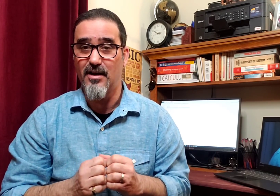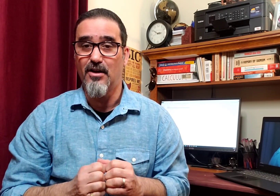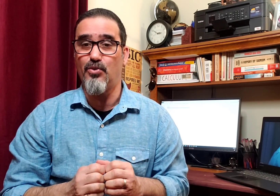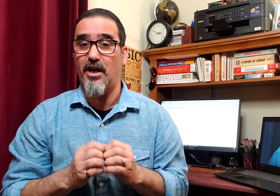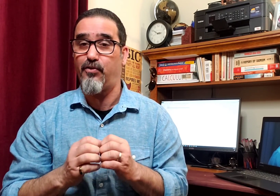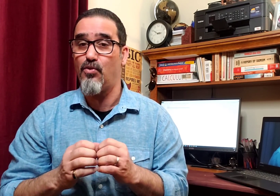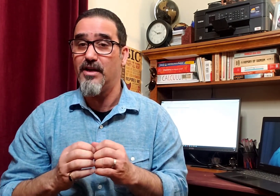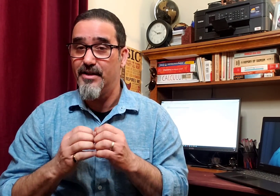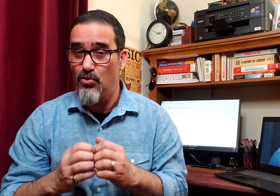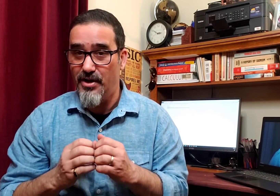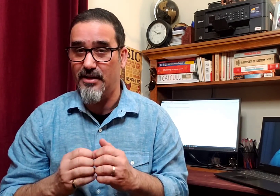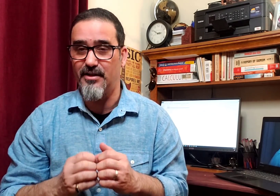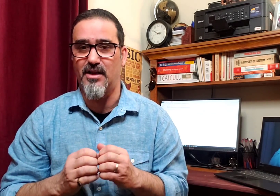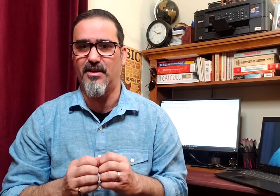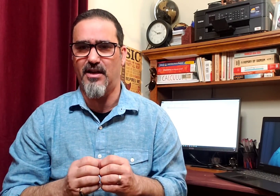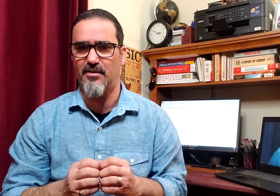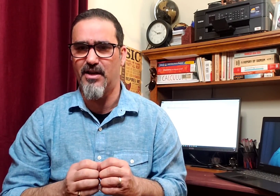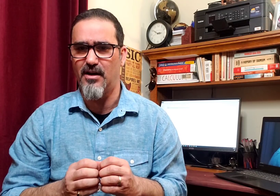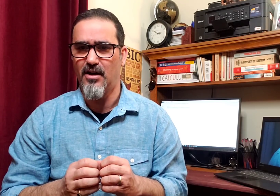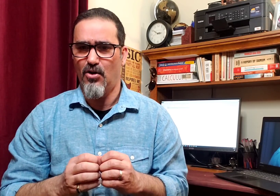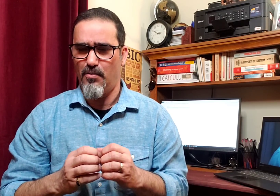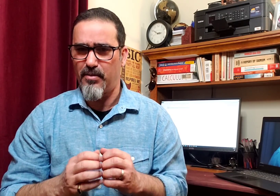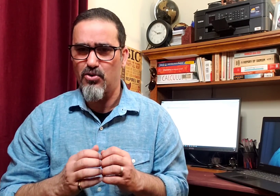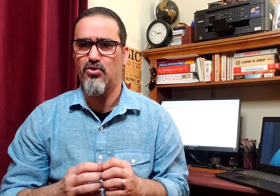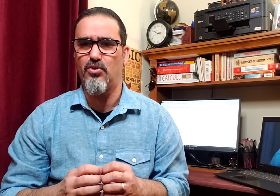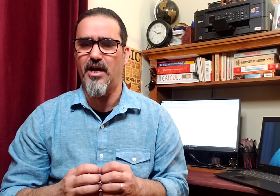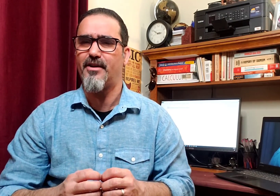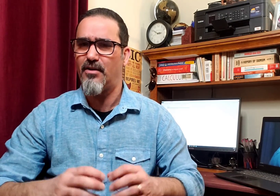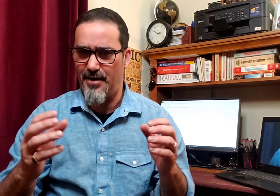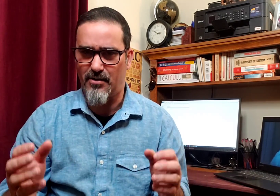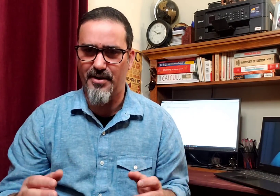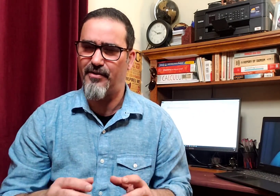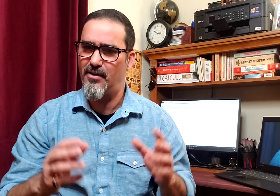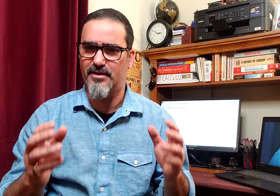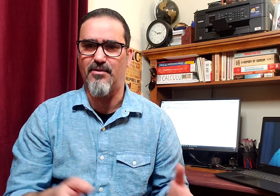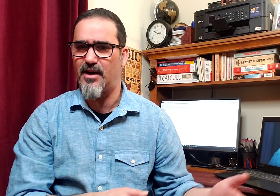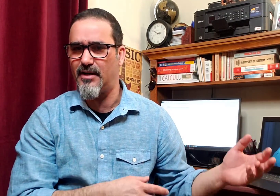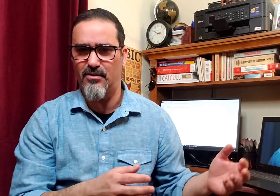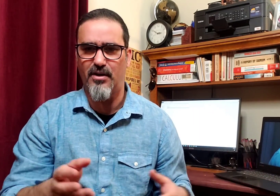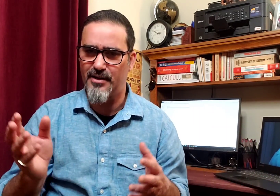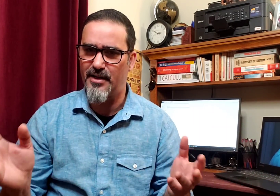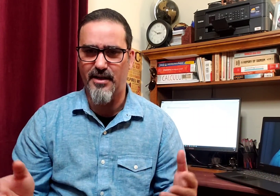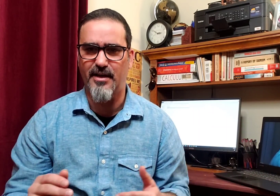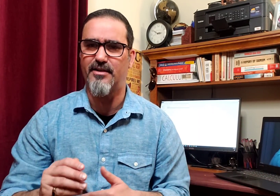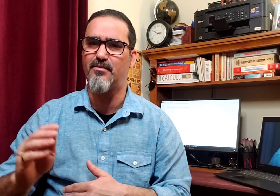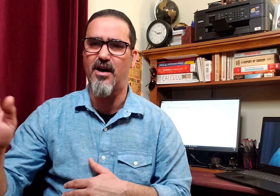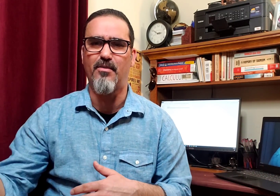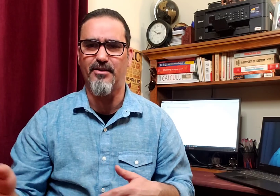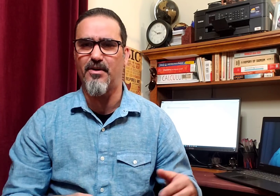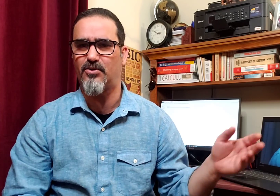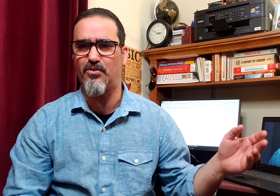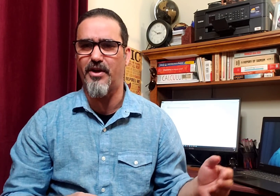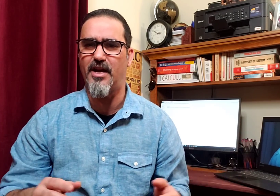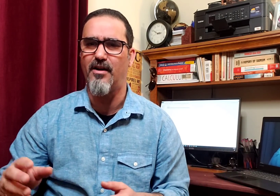قدرنا ونعرفوا نوعية النظام اللي تيحكمنا، وما نبقاوش نقولوا على أنه راه حنا كنا في الهوا سوا كاع الدول حدانا كي دايرين زعما